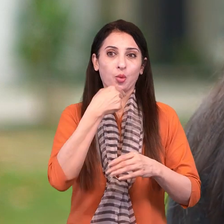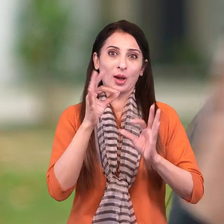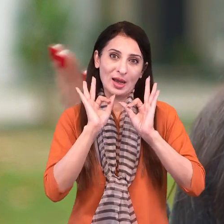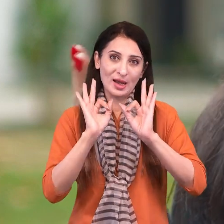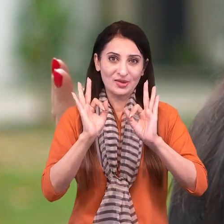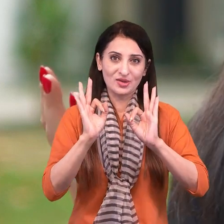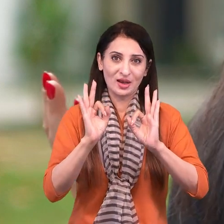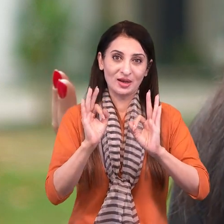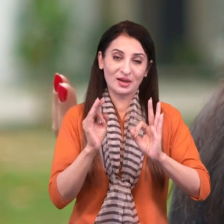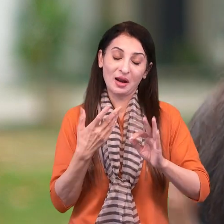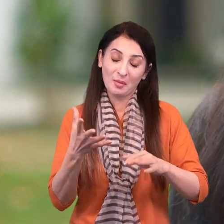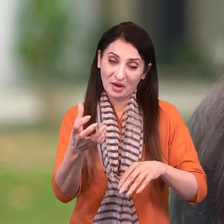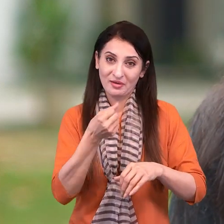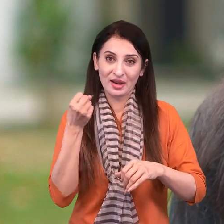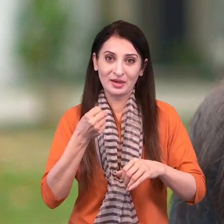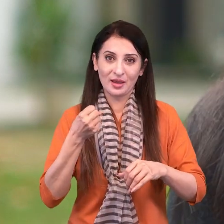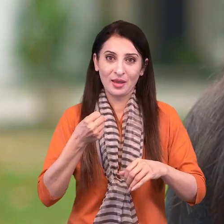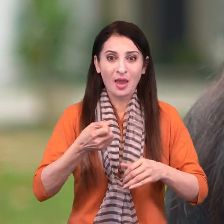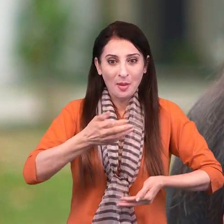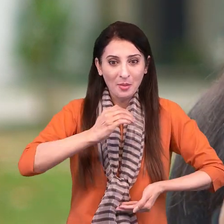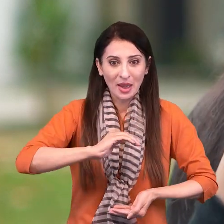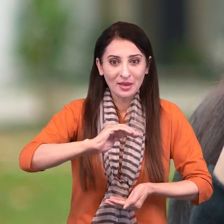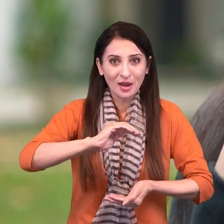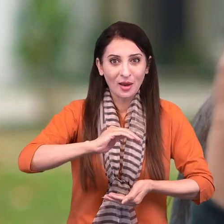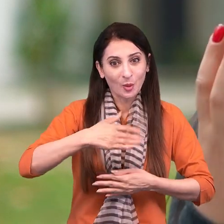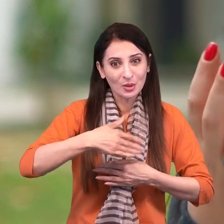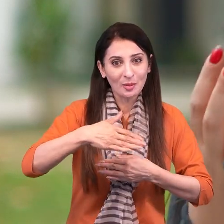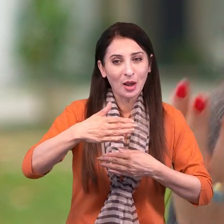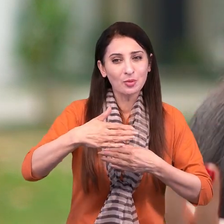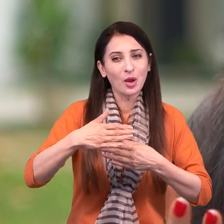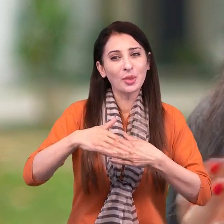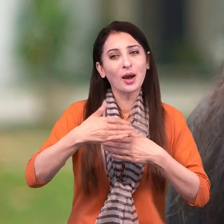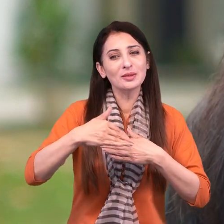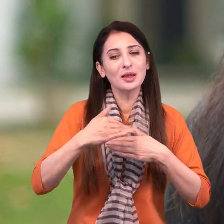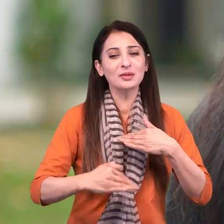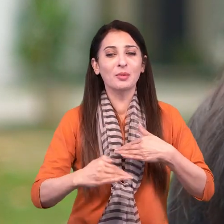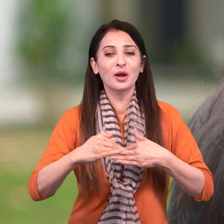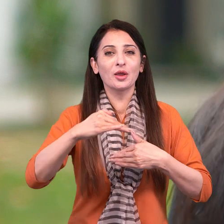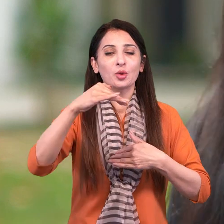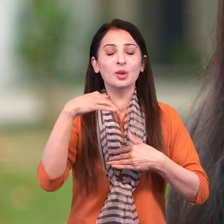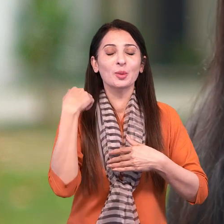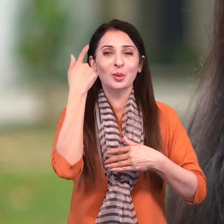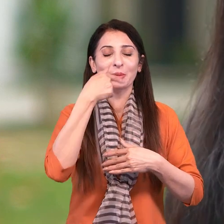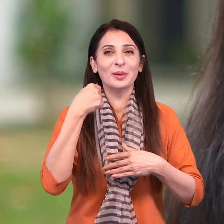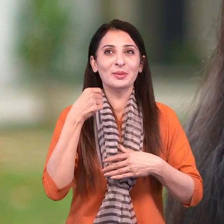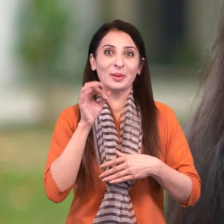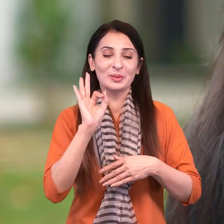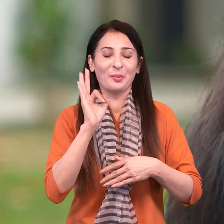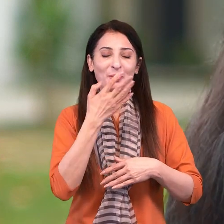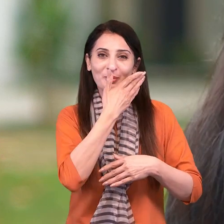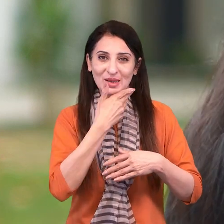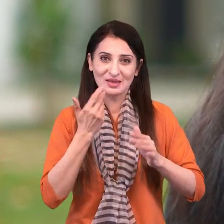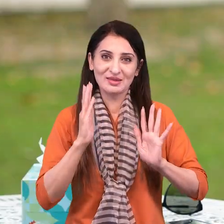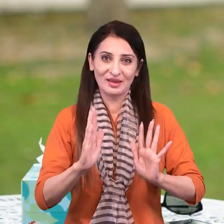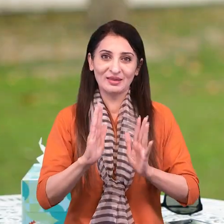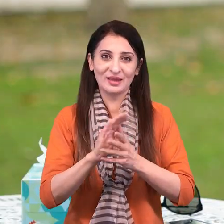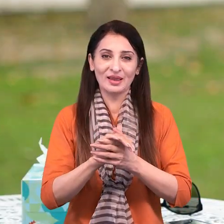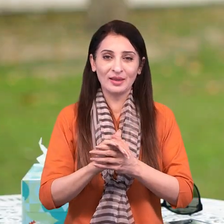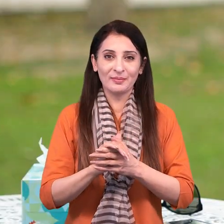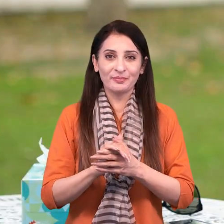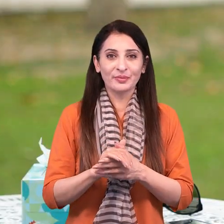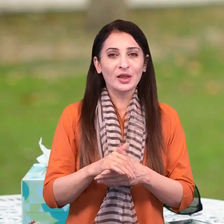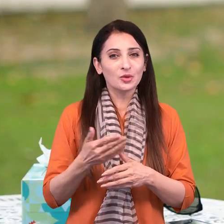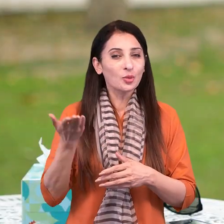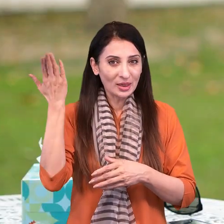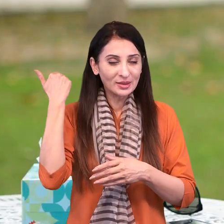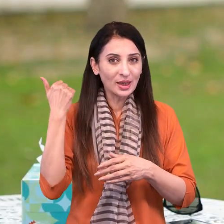to look pretty and beautiful. जब से हम पैदा होते हैं हम सारों को खूबसूरत लगने का शौक होता है, and I guess this is our birthright. So as I